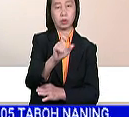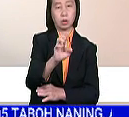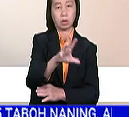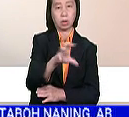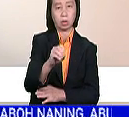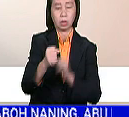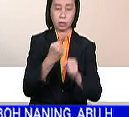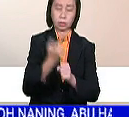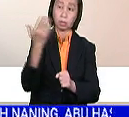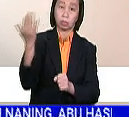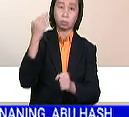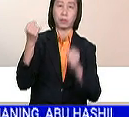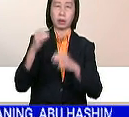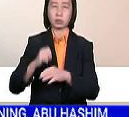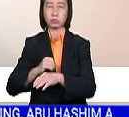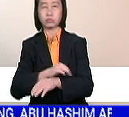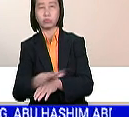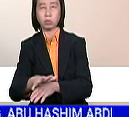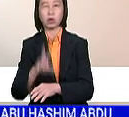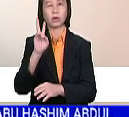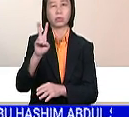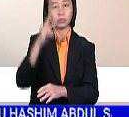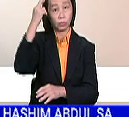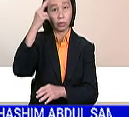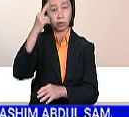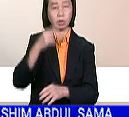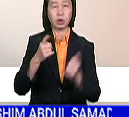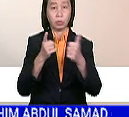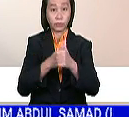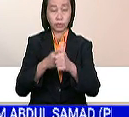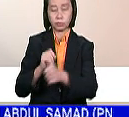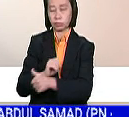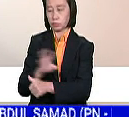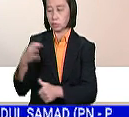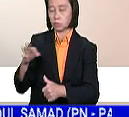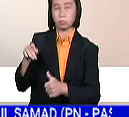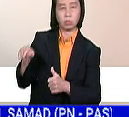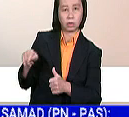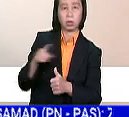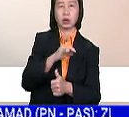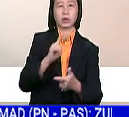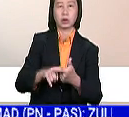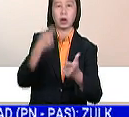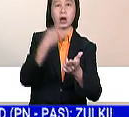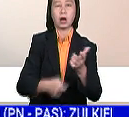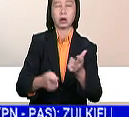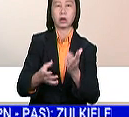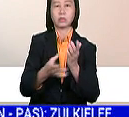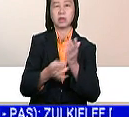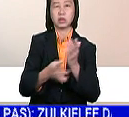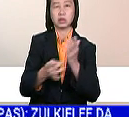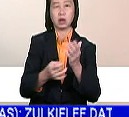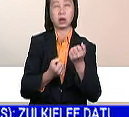tahun lepas banyak dipengaruhi oleh dua faktor utama yaitu disebabkan oleh pen demi coffee 19 dan harga minyak sawit